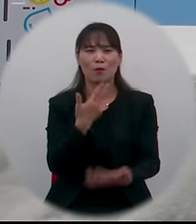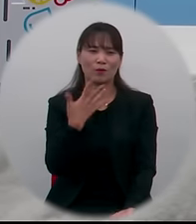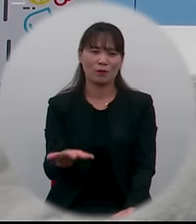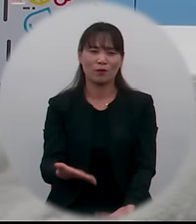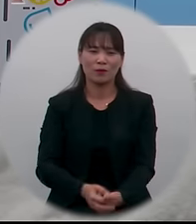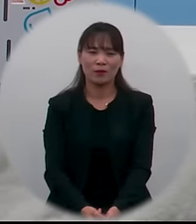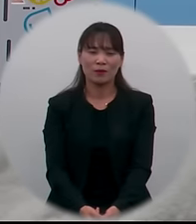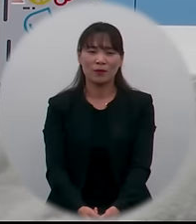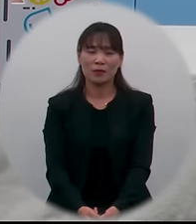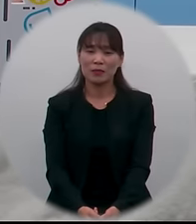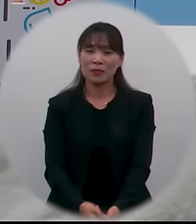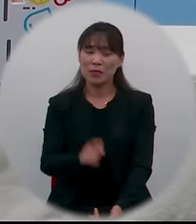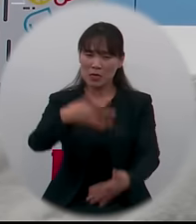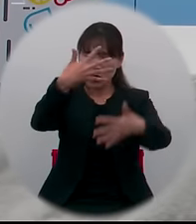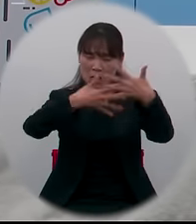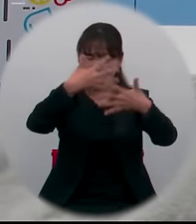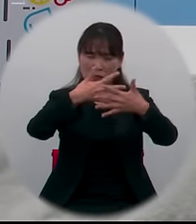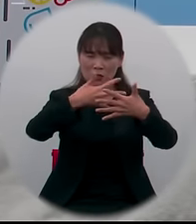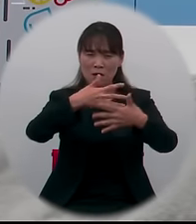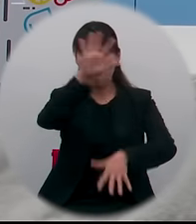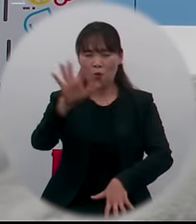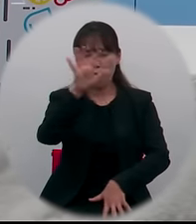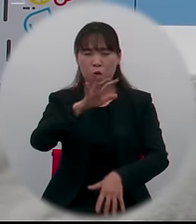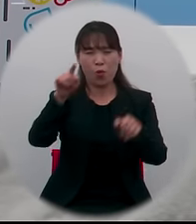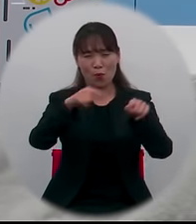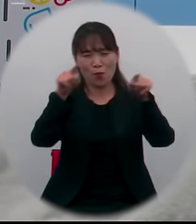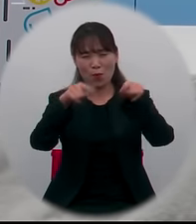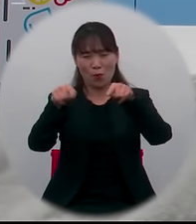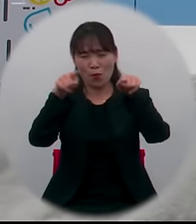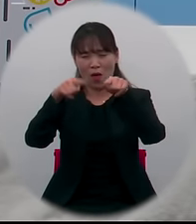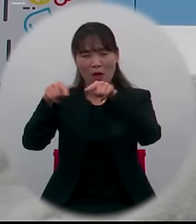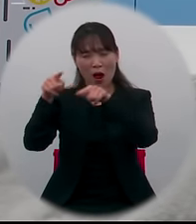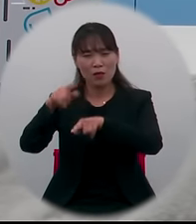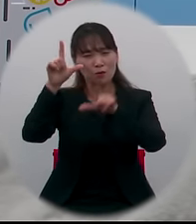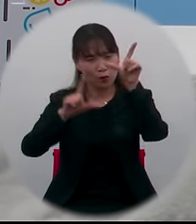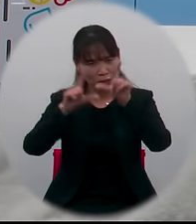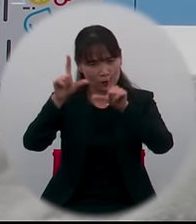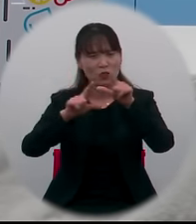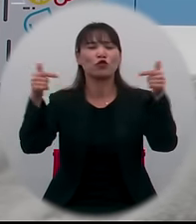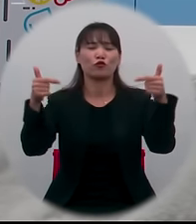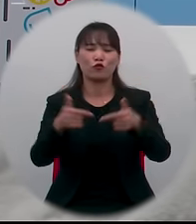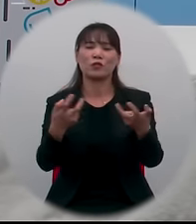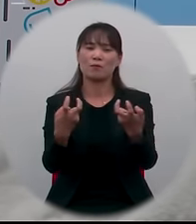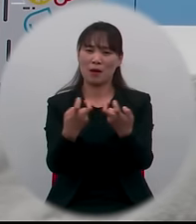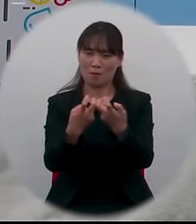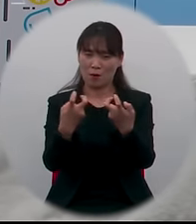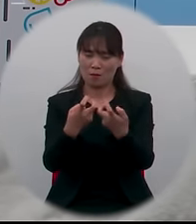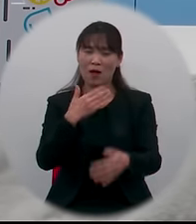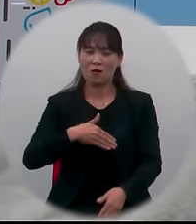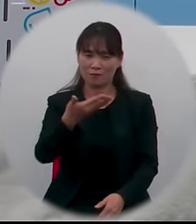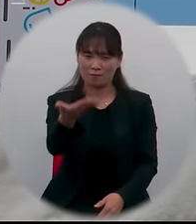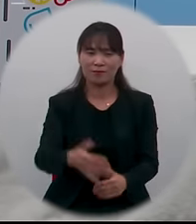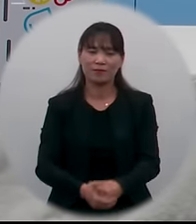있는 방법이 아직까지 없어요 다만 쇼츠를 무한 재생해서 계속 보게 하는 그런 모습들을 획기적으로 줄을 수 있는